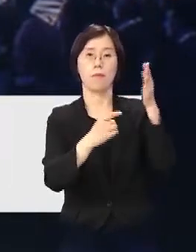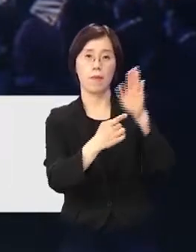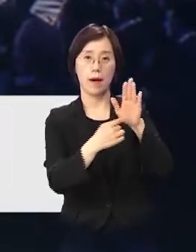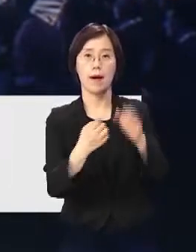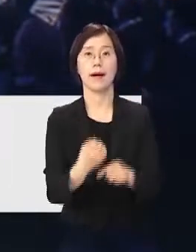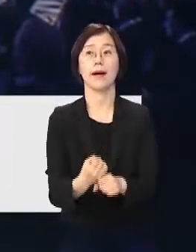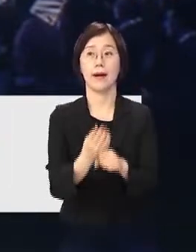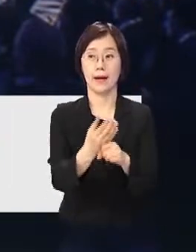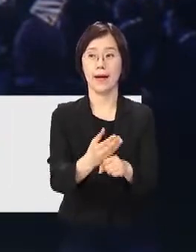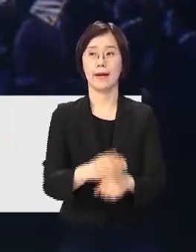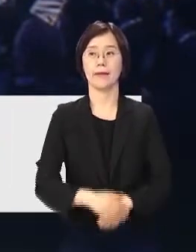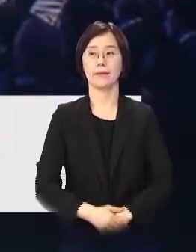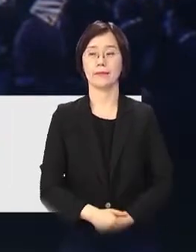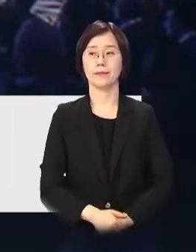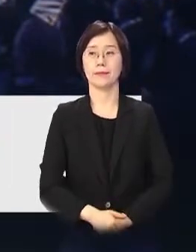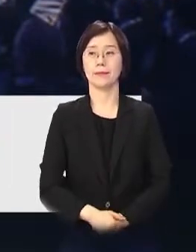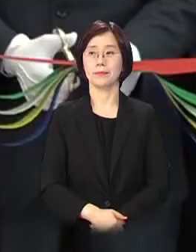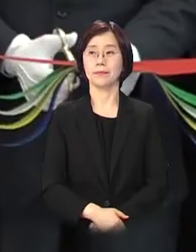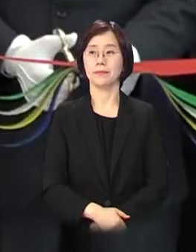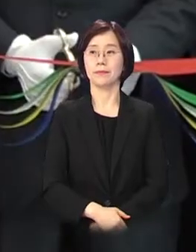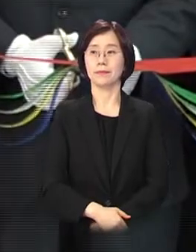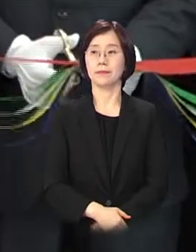밝혔습니다. 보도에 박영훈 기자입니다.